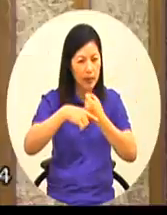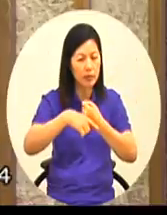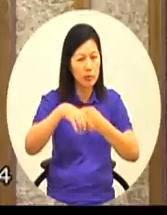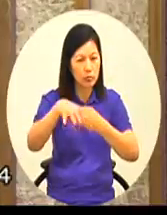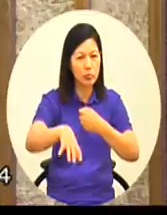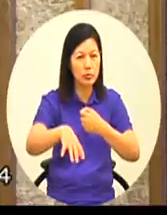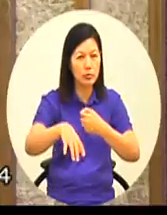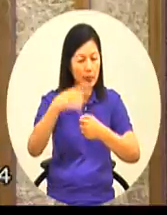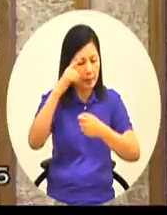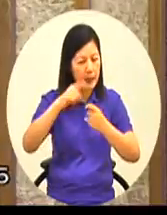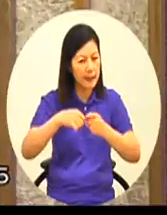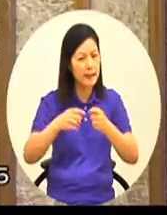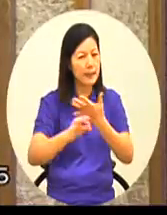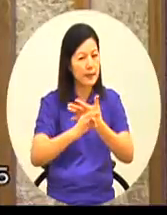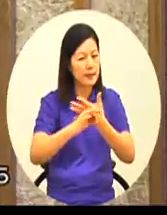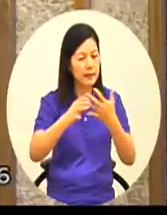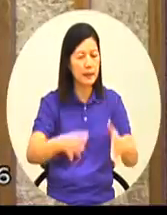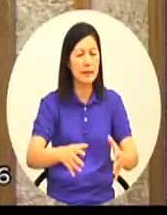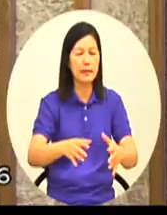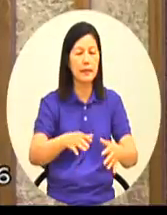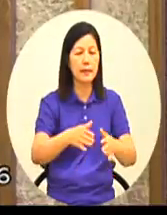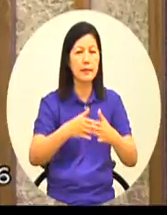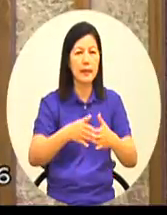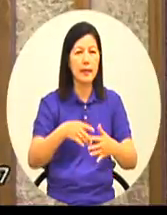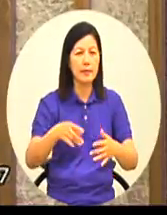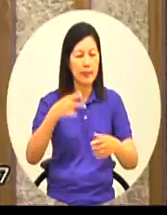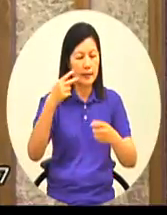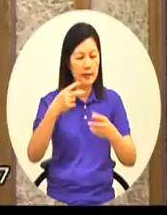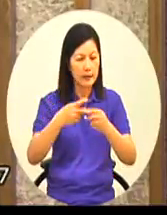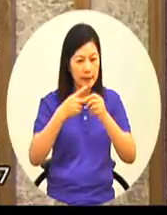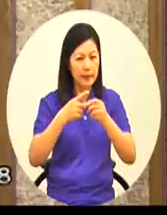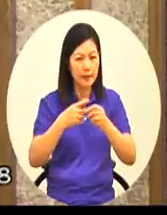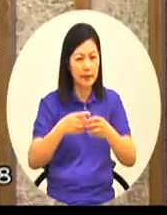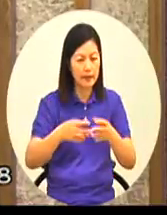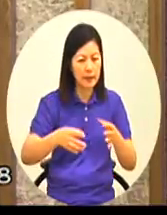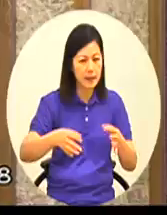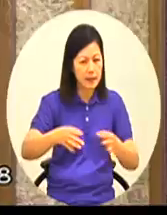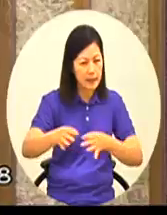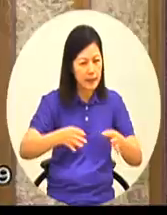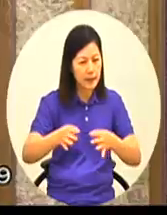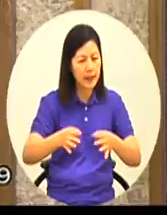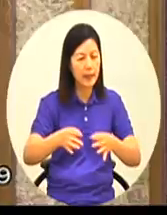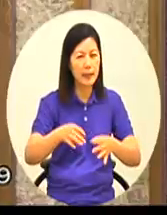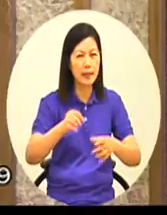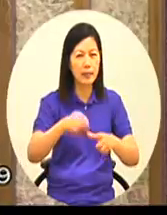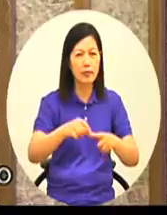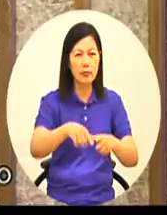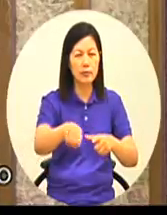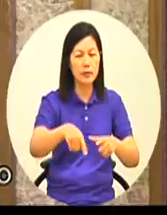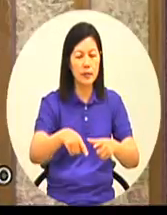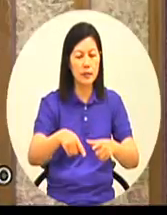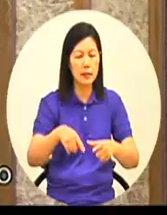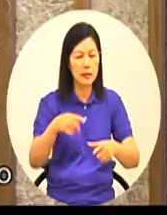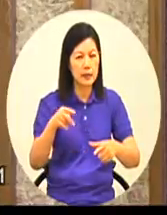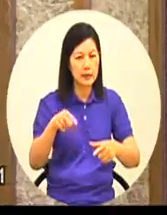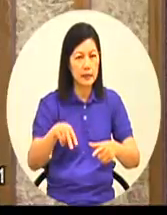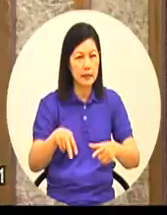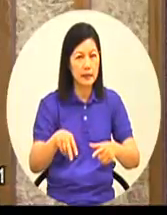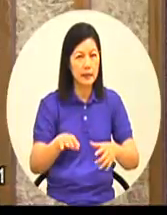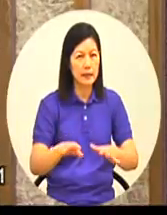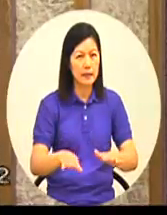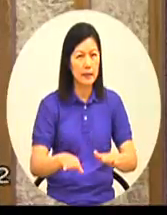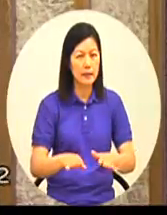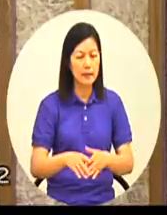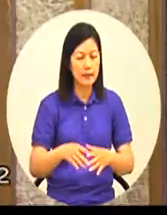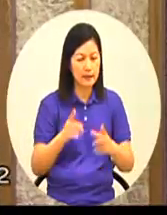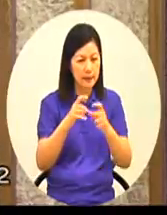这是明年想要试办的啦，哈。那第二个，您提到这个商业的部分，哈，事实上在今年我们港湾城市论坛的时候，布里斯本，其实现在的